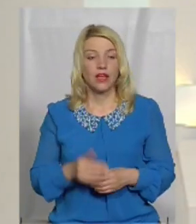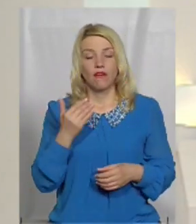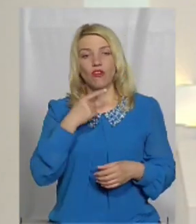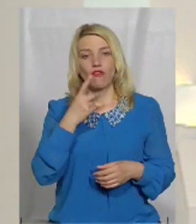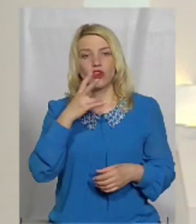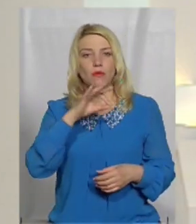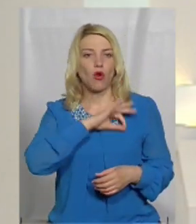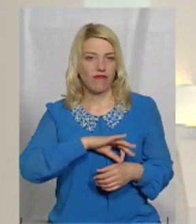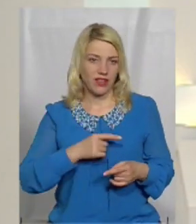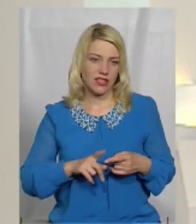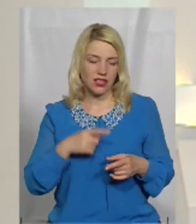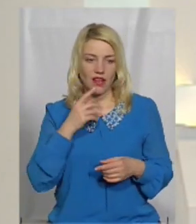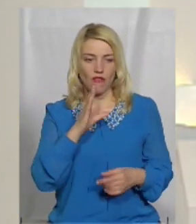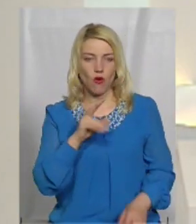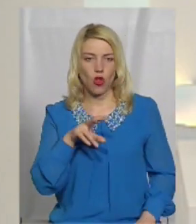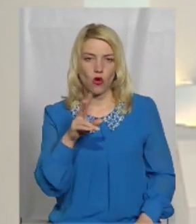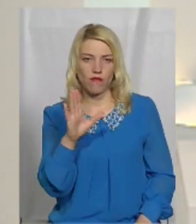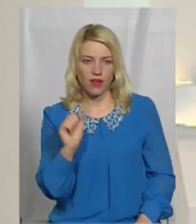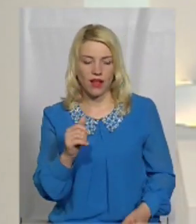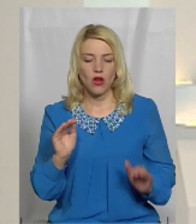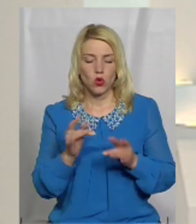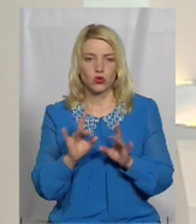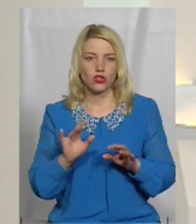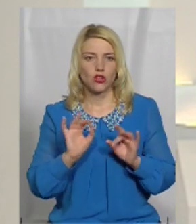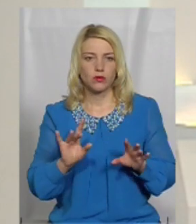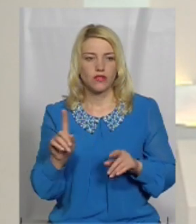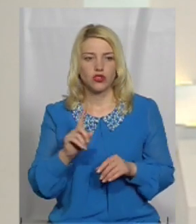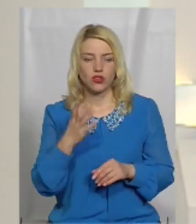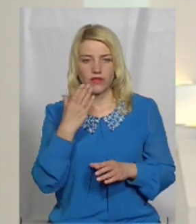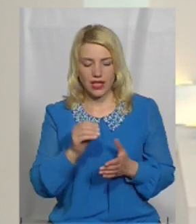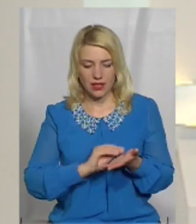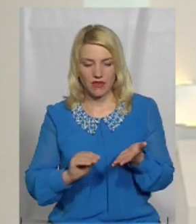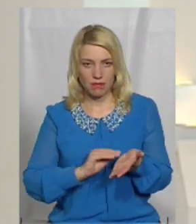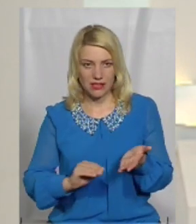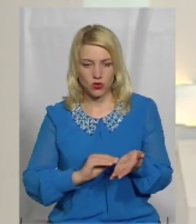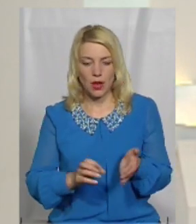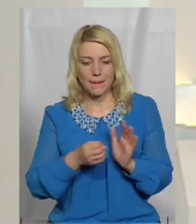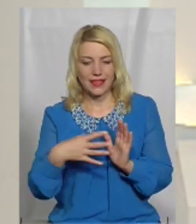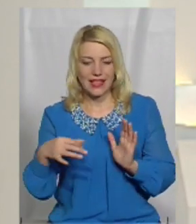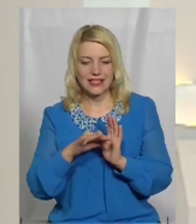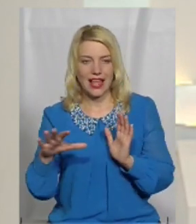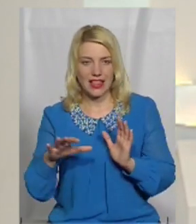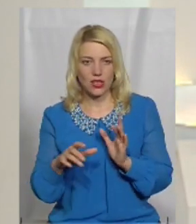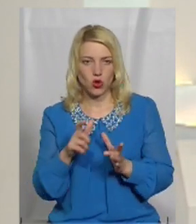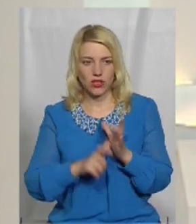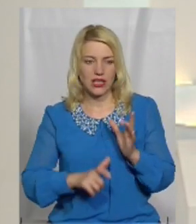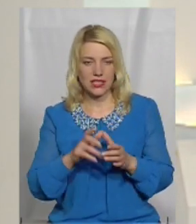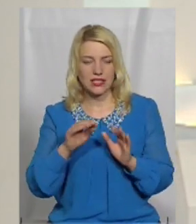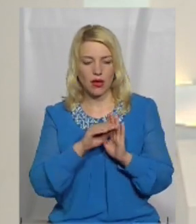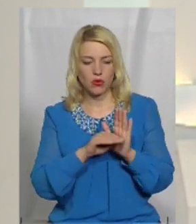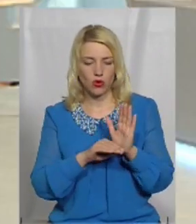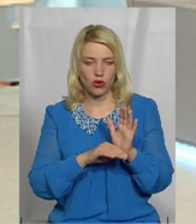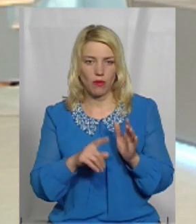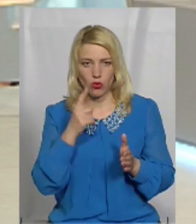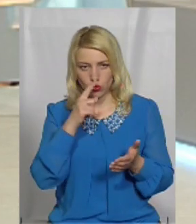в сюжеті Людмила Волкова також нам розповіла, що в день виписує 15 електронних рецептів за програмою «Доступні